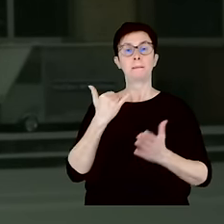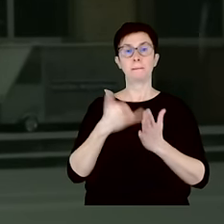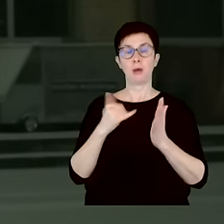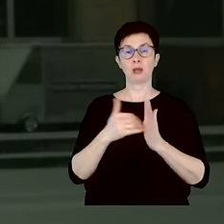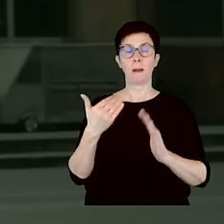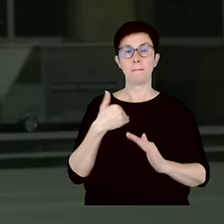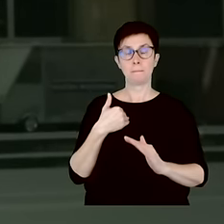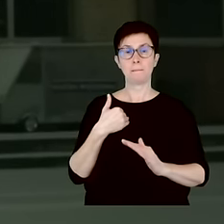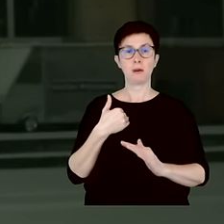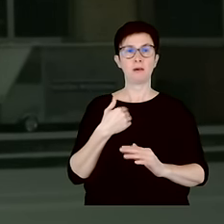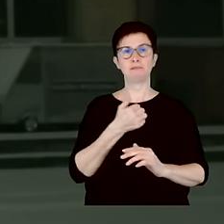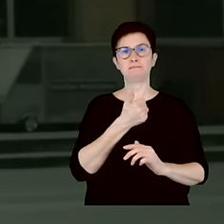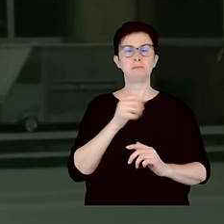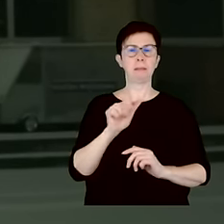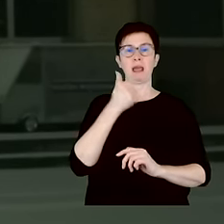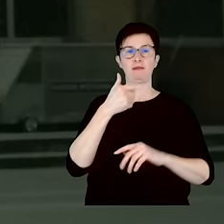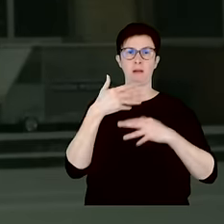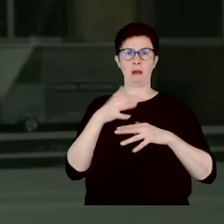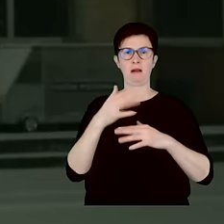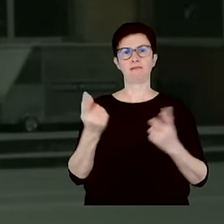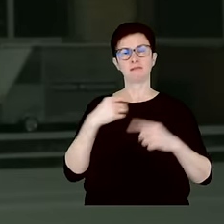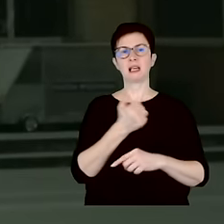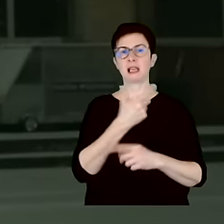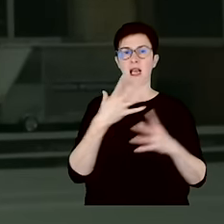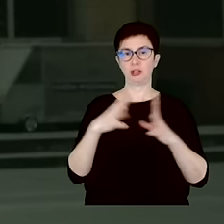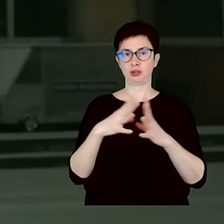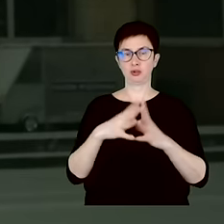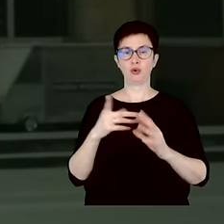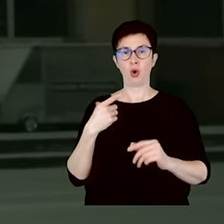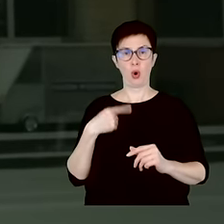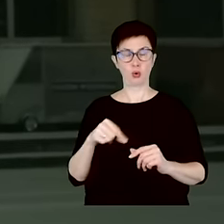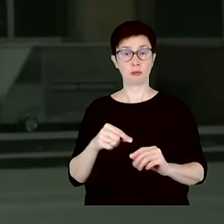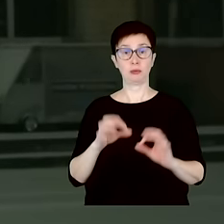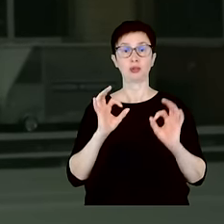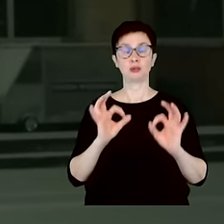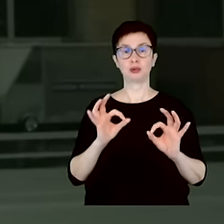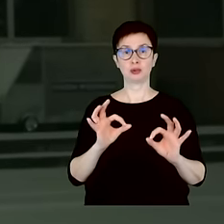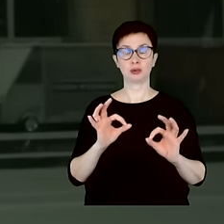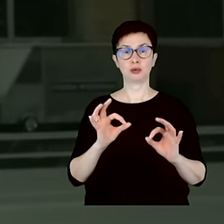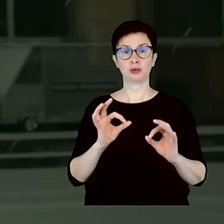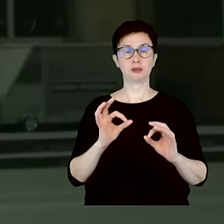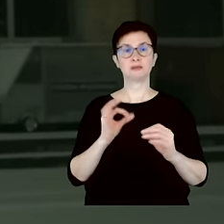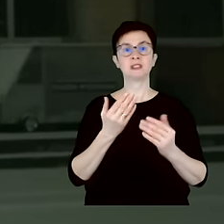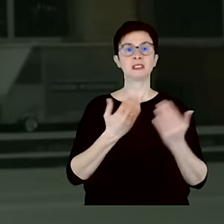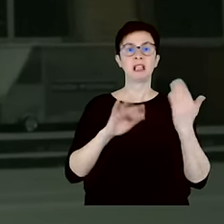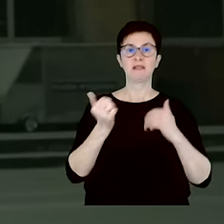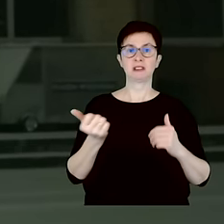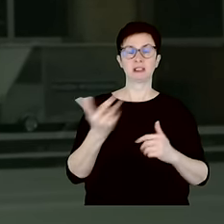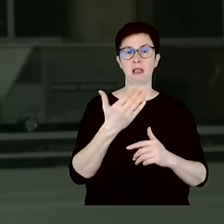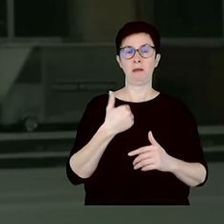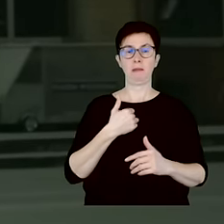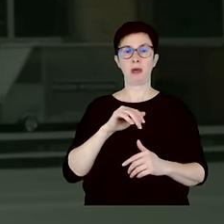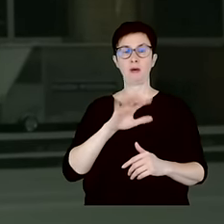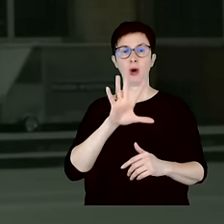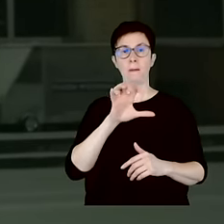pierwszych manifestacji. To było tutaj kilkadziesiąt osób protestujących. Dzisiaj w takim kulminacyjnym momencie było to nawet pół tysiąca,